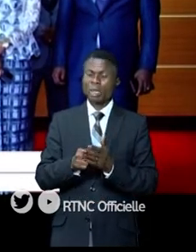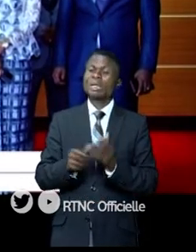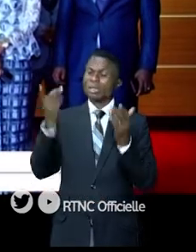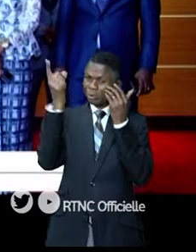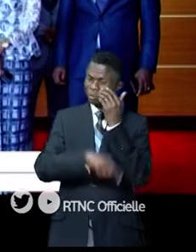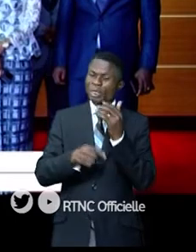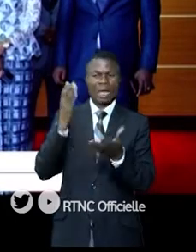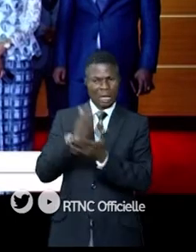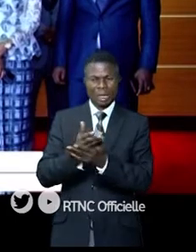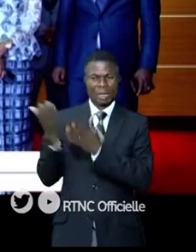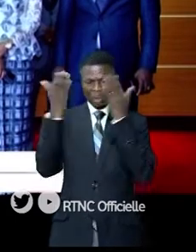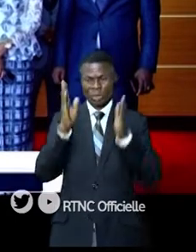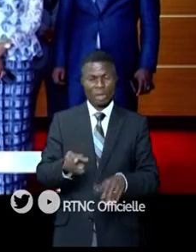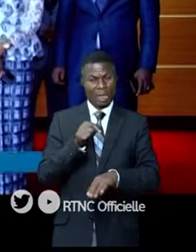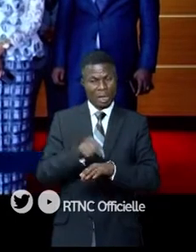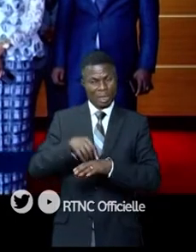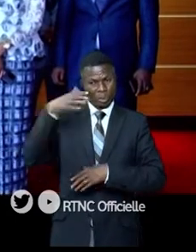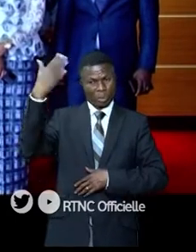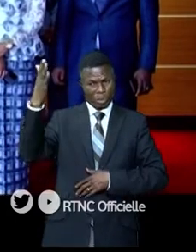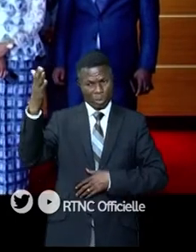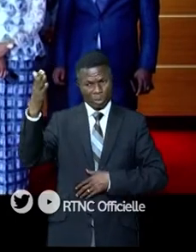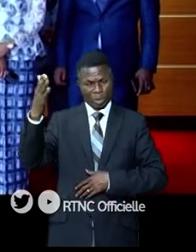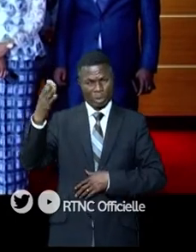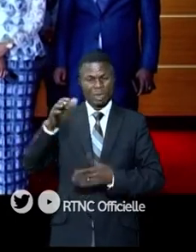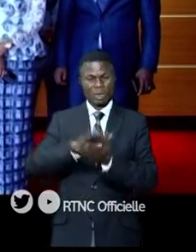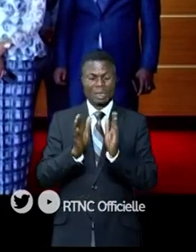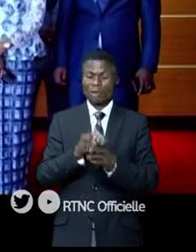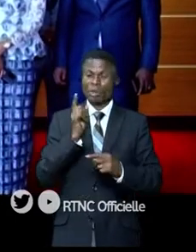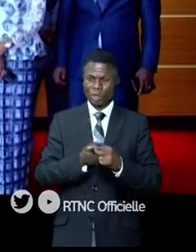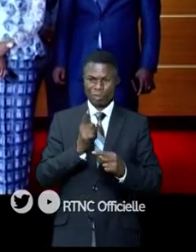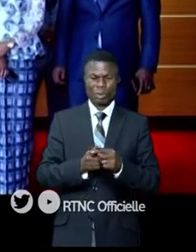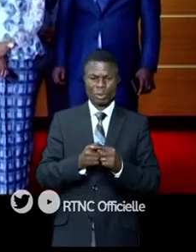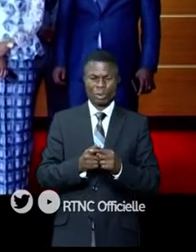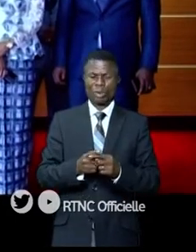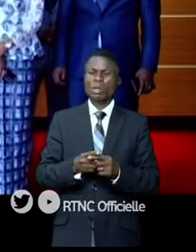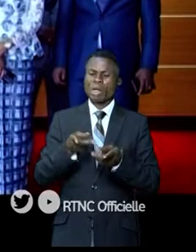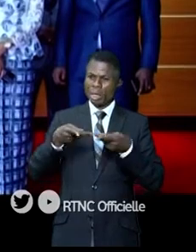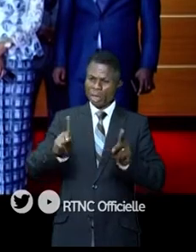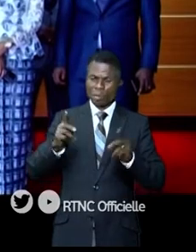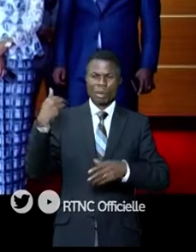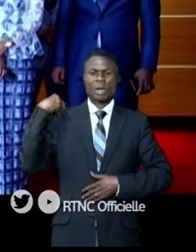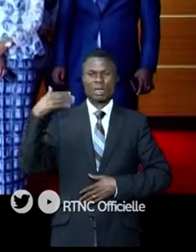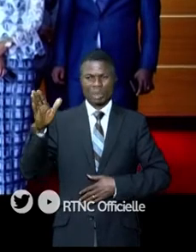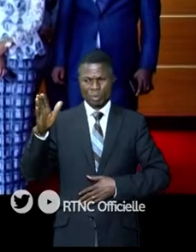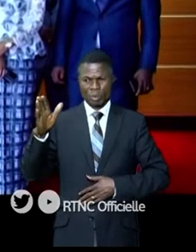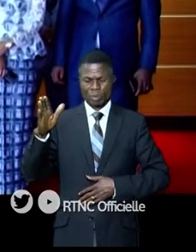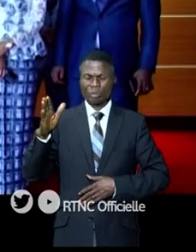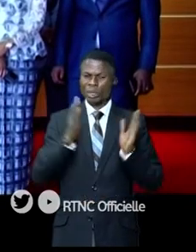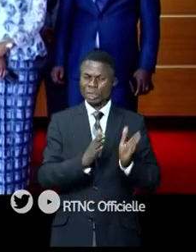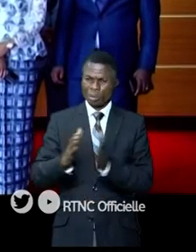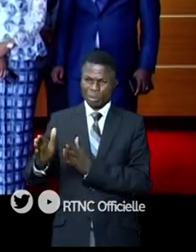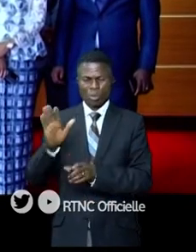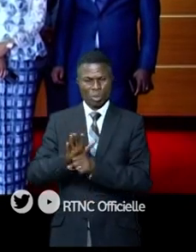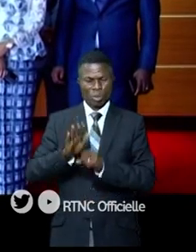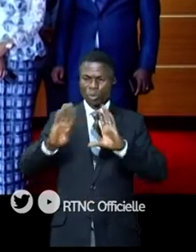que les moments sont quand même exceptionnels. Il faut permettre à l'État de disposer de